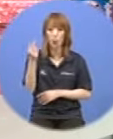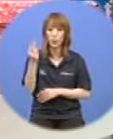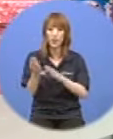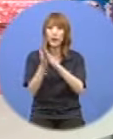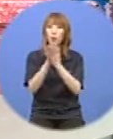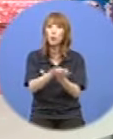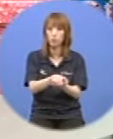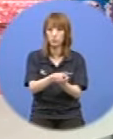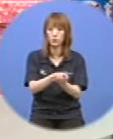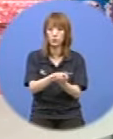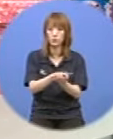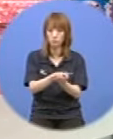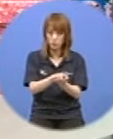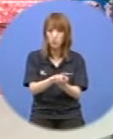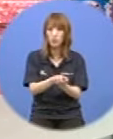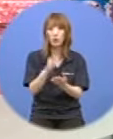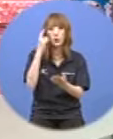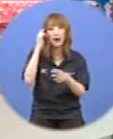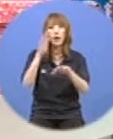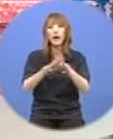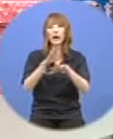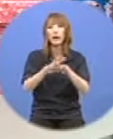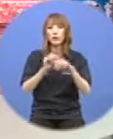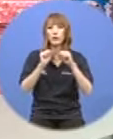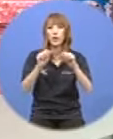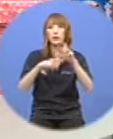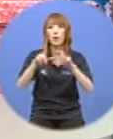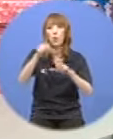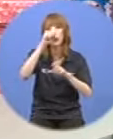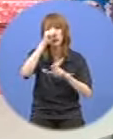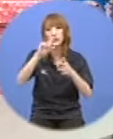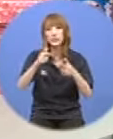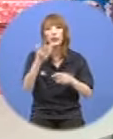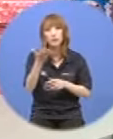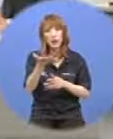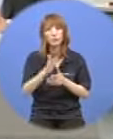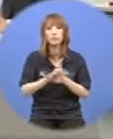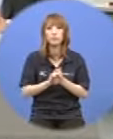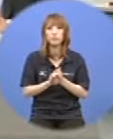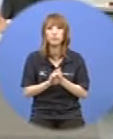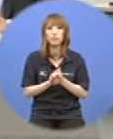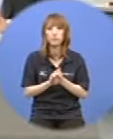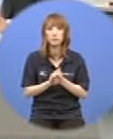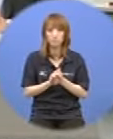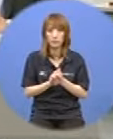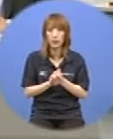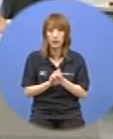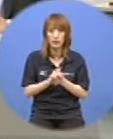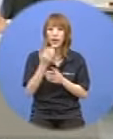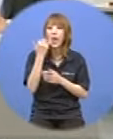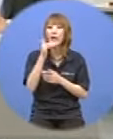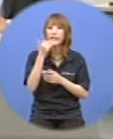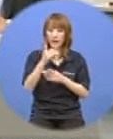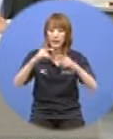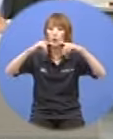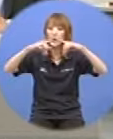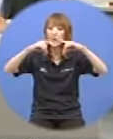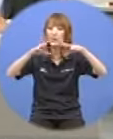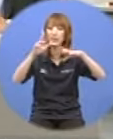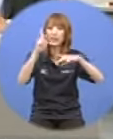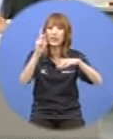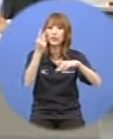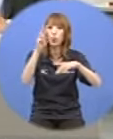か、そういう考え方をした方がいいんじゃないかというふうになってきたんです。 液体の電気蚊取りってあ